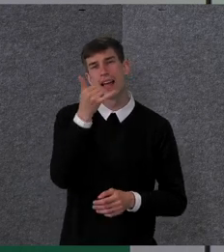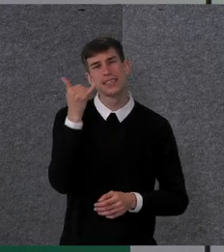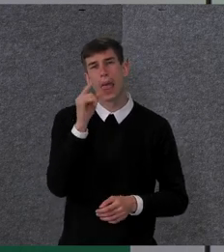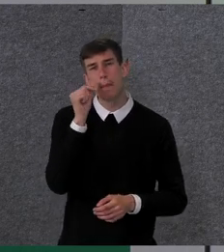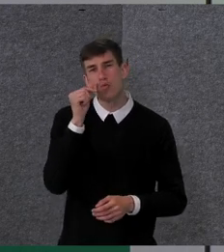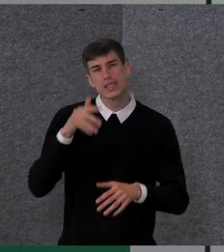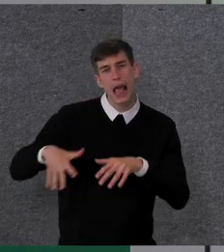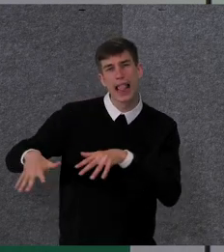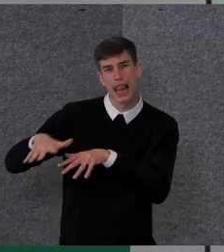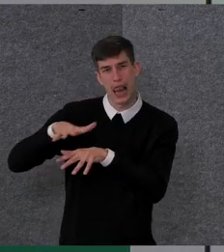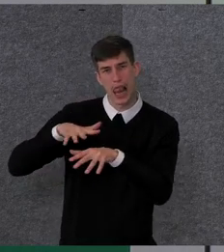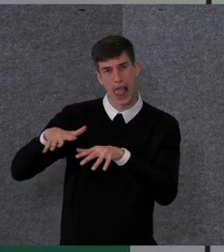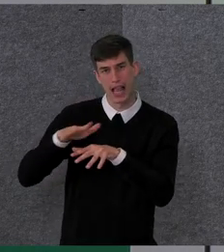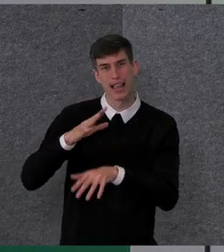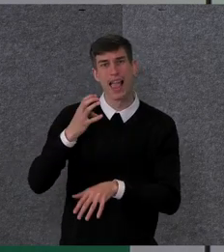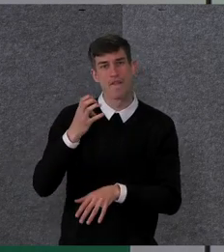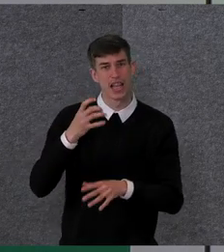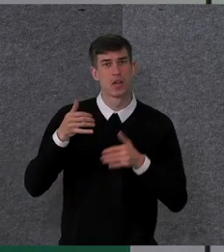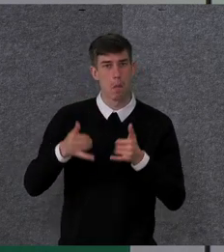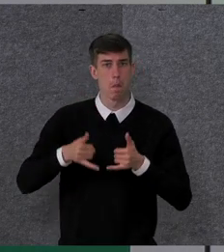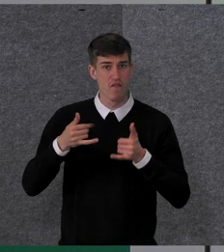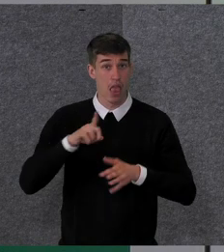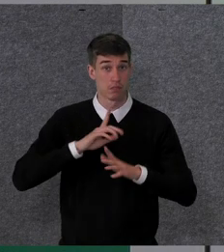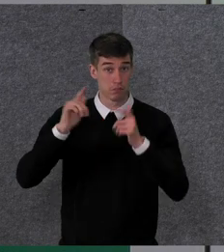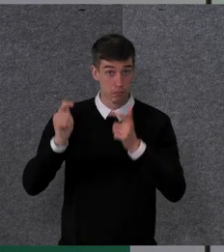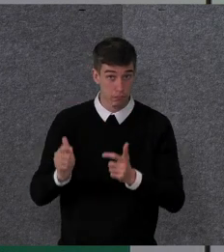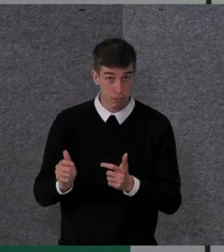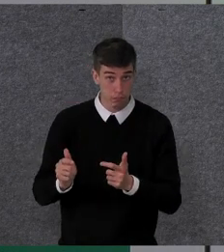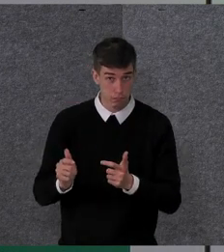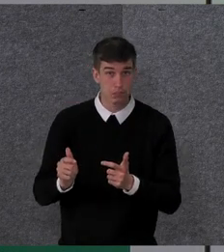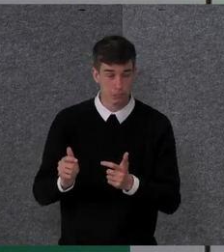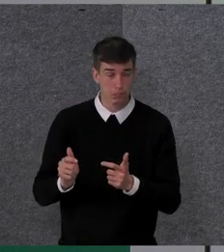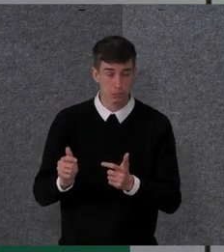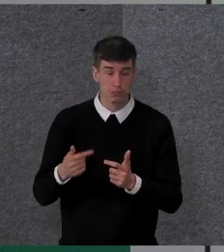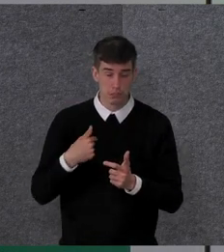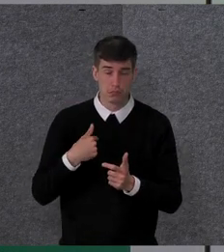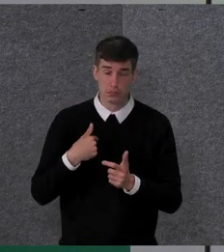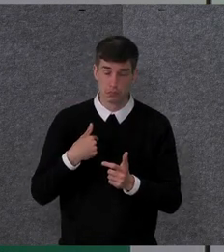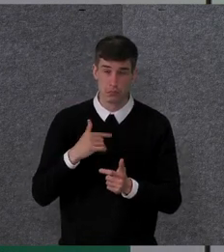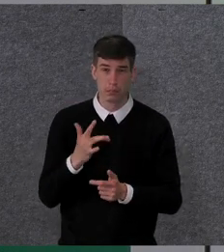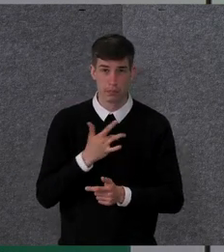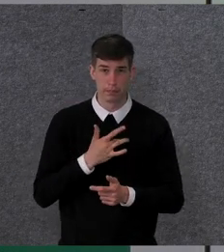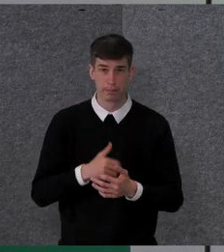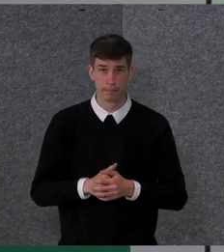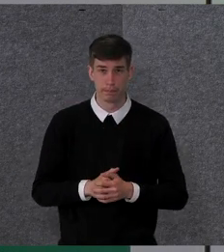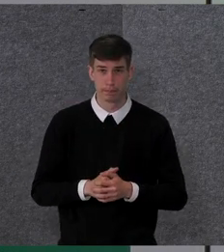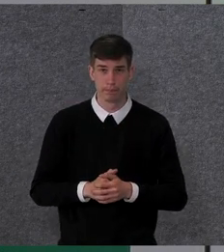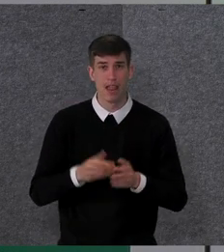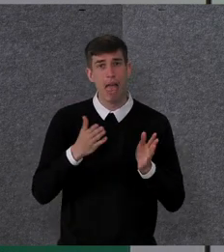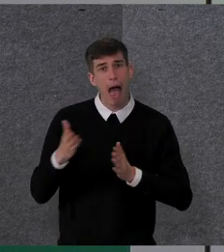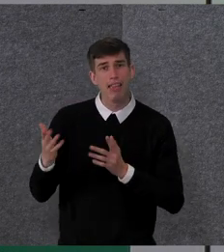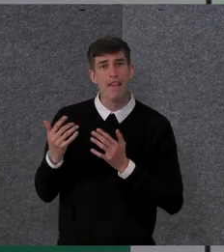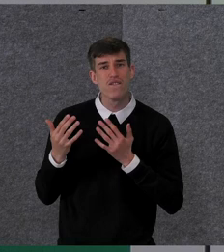Münsterland einen Hof mit 40 alten Pferden bewirtschafte, habe ich diese Veränderung hautnah erlebt. Artenreiche